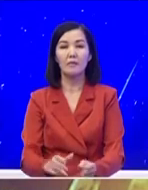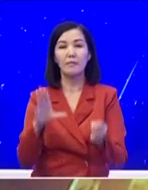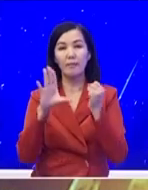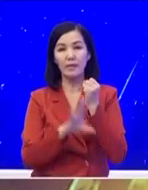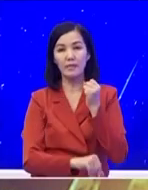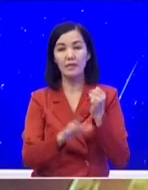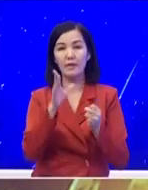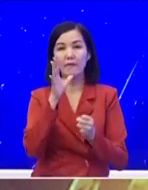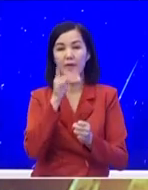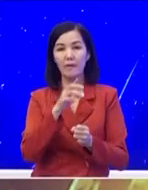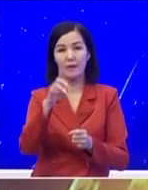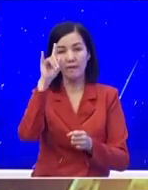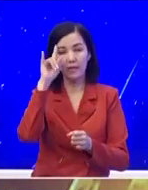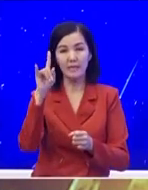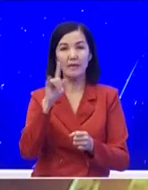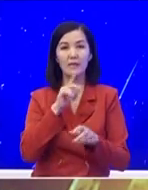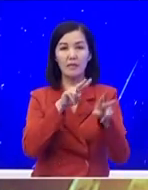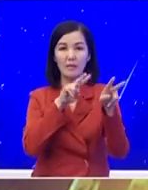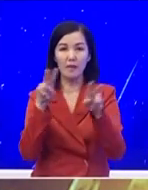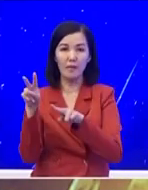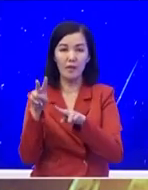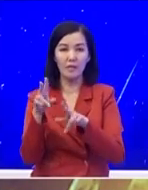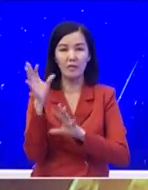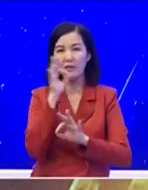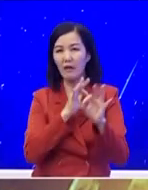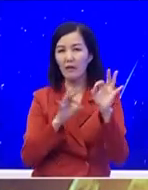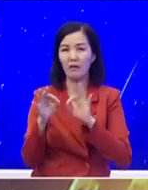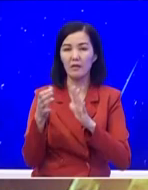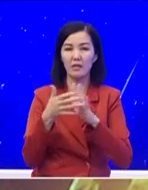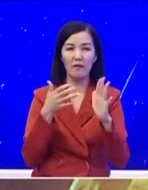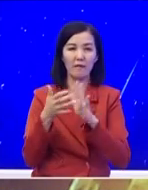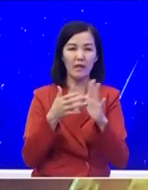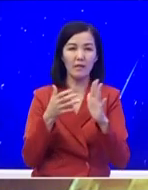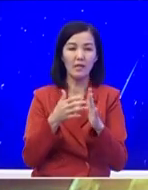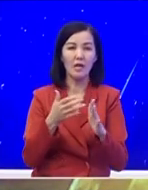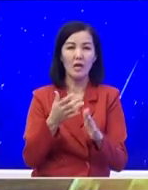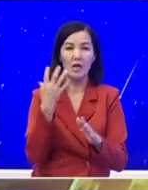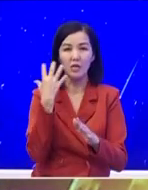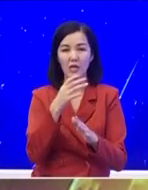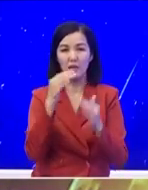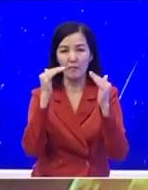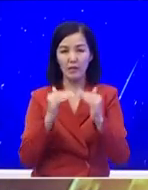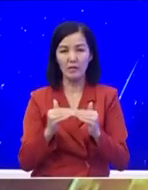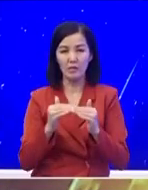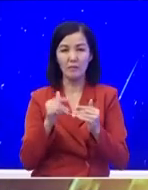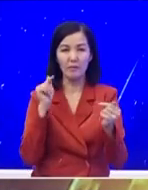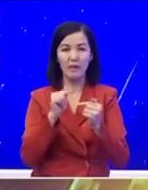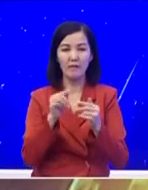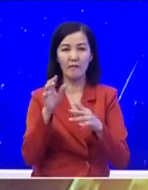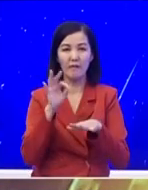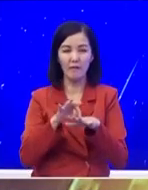В последнее время в стране наблюдается ажиотаж с антибиотиками широкого спектра, жаропонижающими и противовирусными